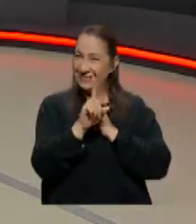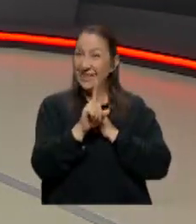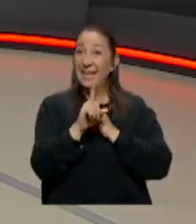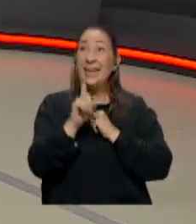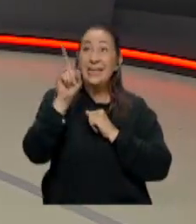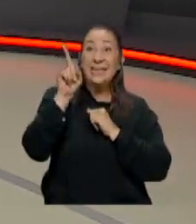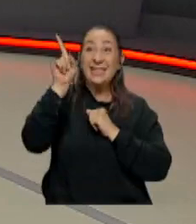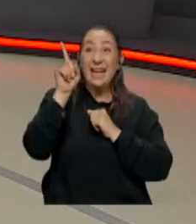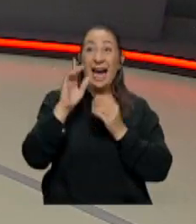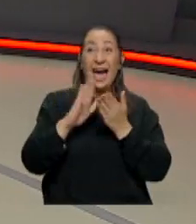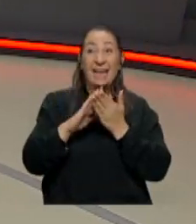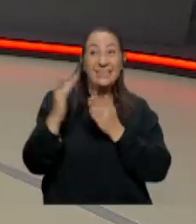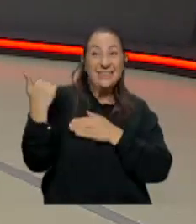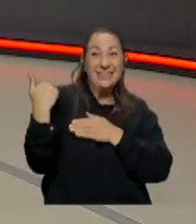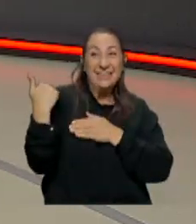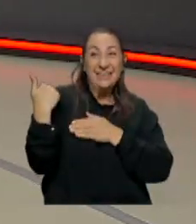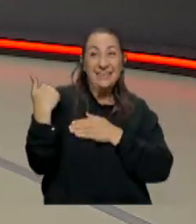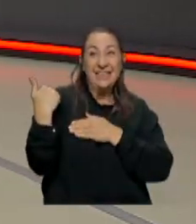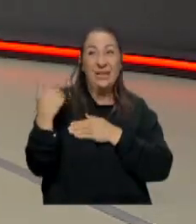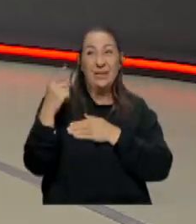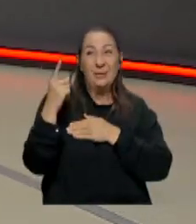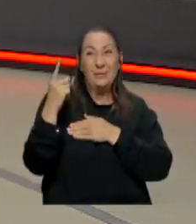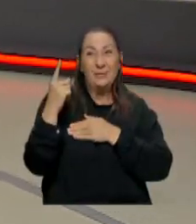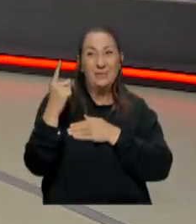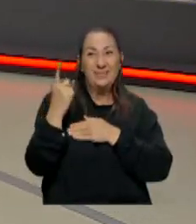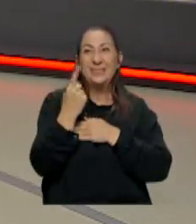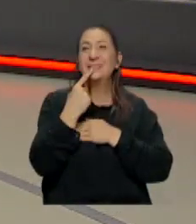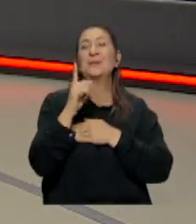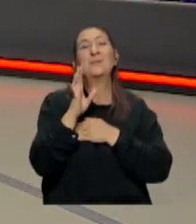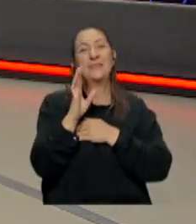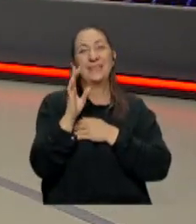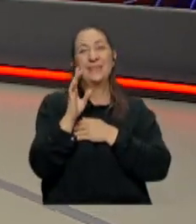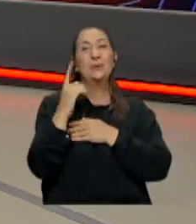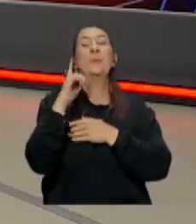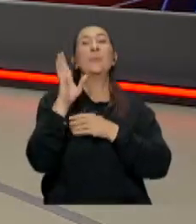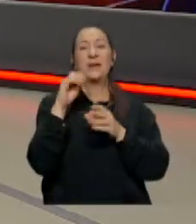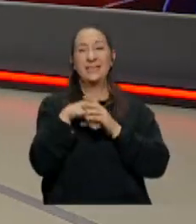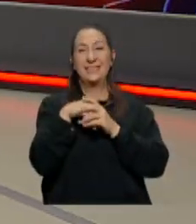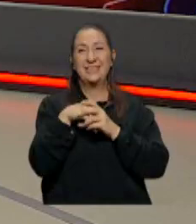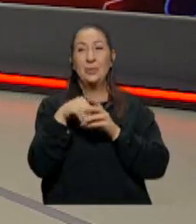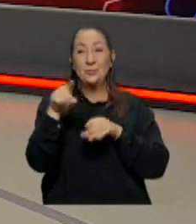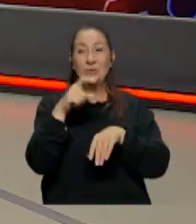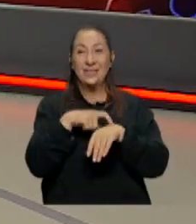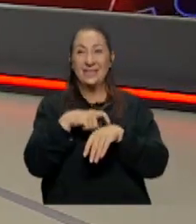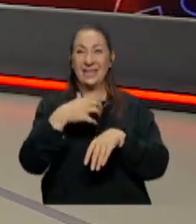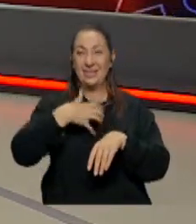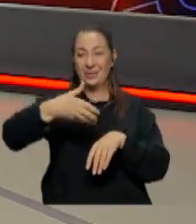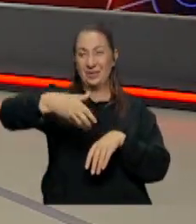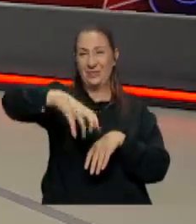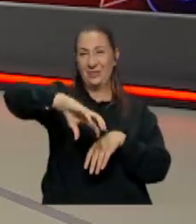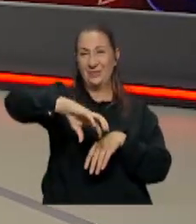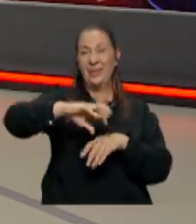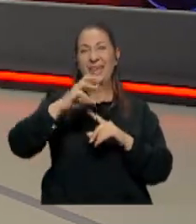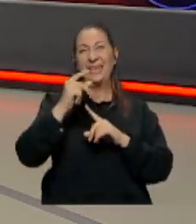rejiden oradaki Kardeşlerimden de bir ayar yememek için duymamak için bu saati kendime çeviriyorum